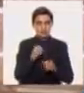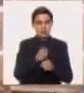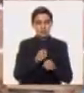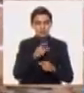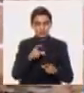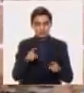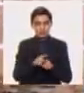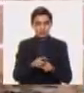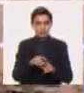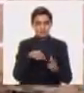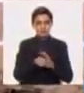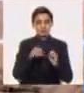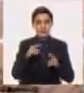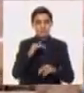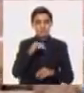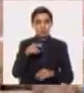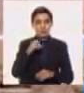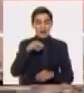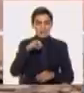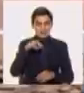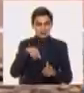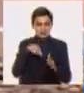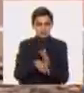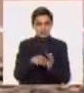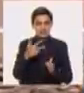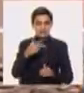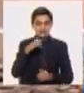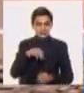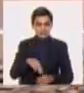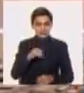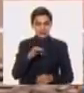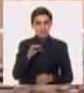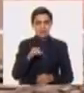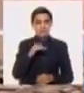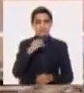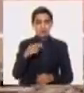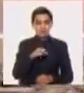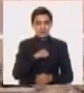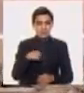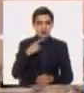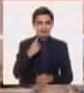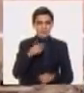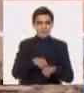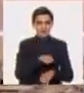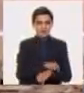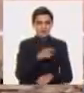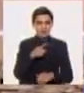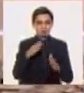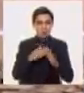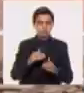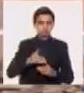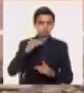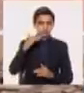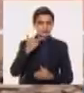Жұмысшылардың айтуынша, іргетастың астындағы төсеніштің өзі 30 сантиметр, іргетастың өзі 1 метр, ал ол үйдің